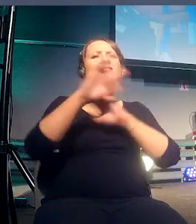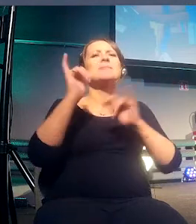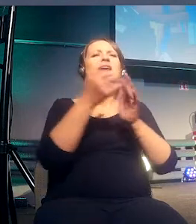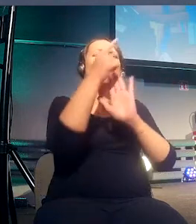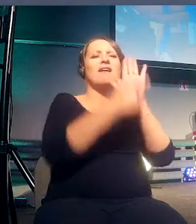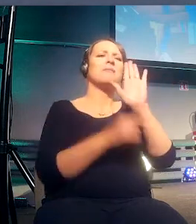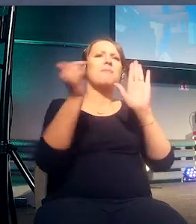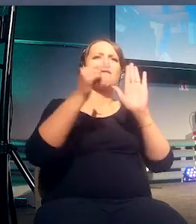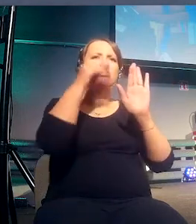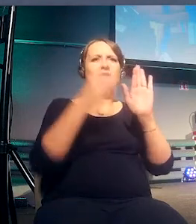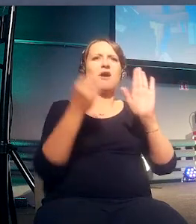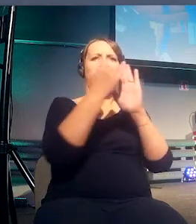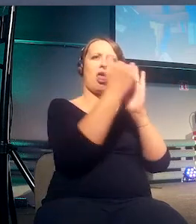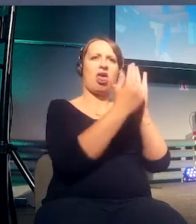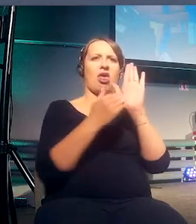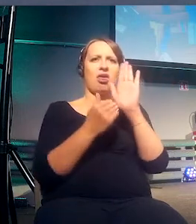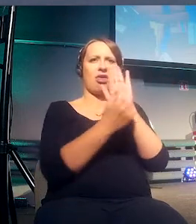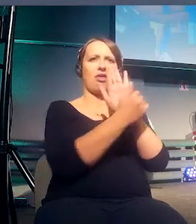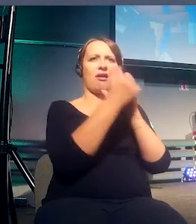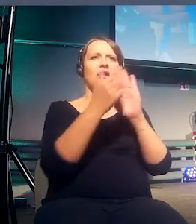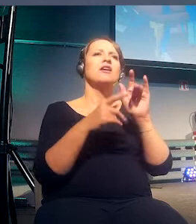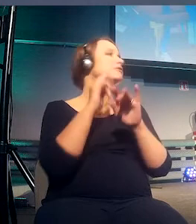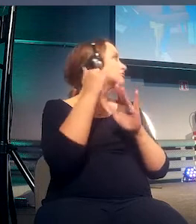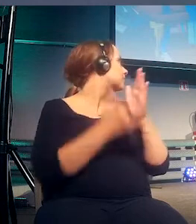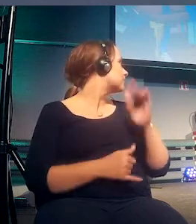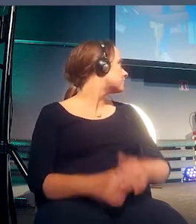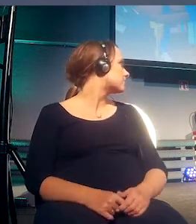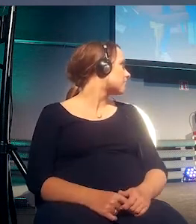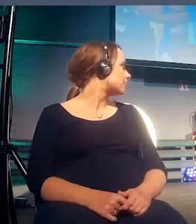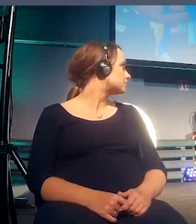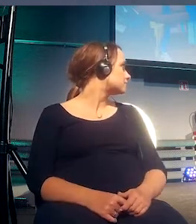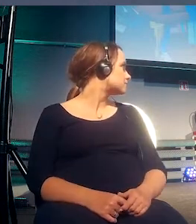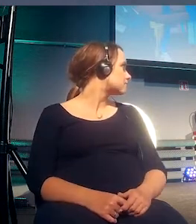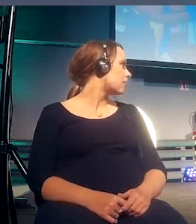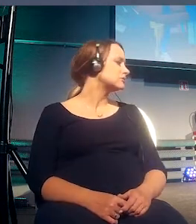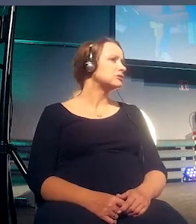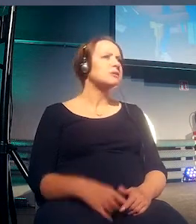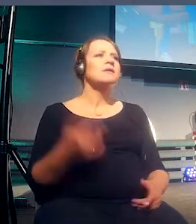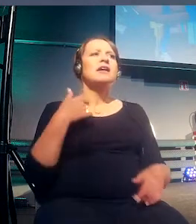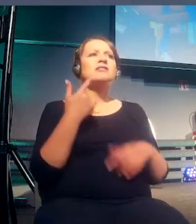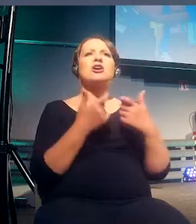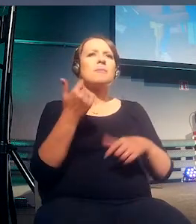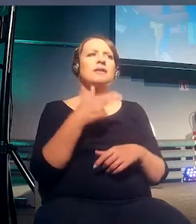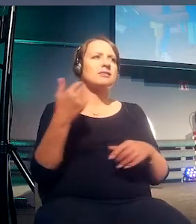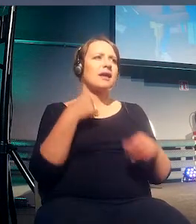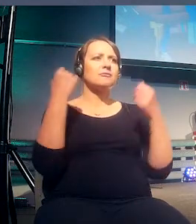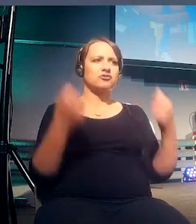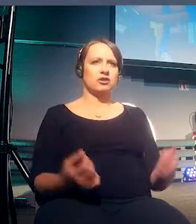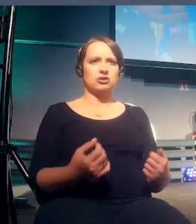elementów tego interfejsu, tak żeby nie mnożyć i nam jako projektantom trudności